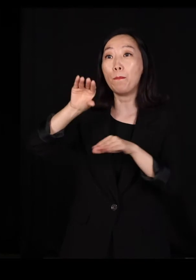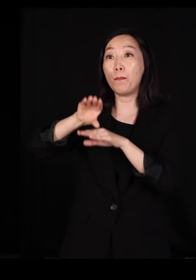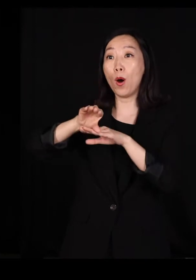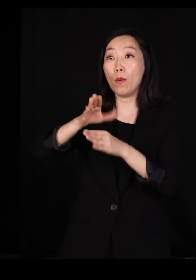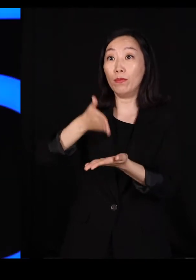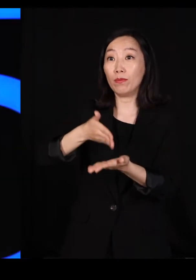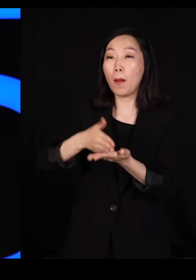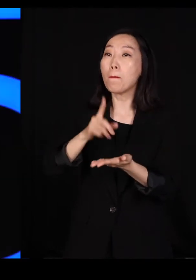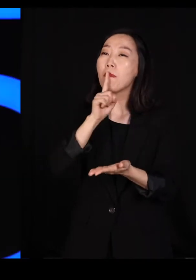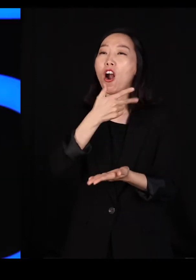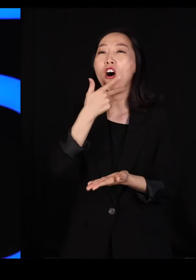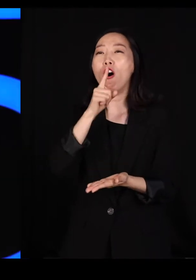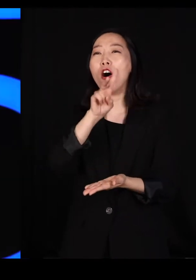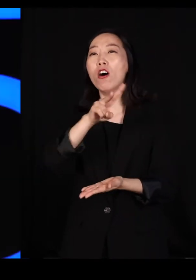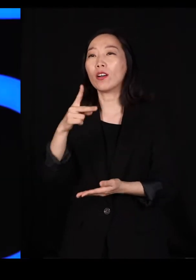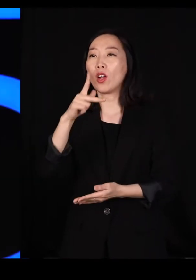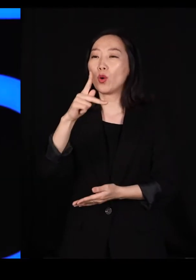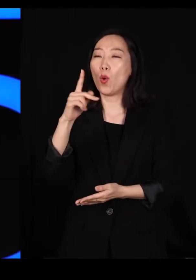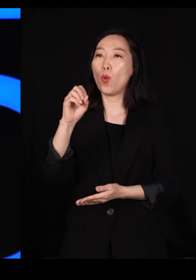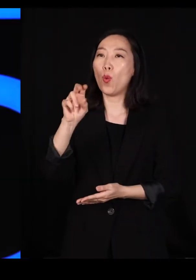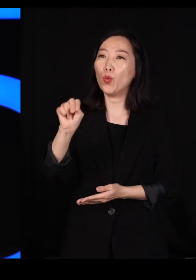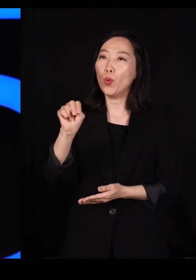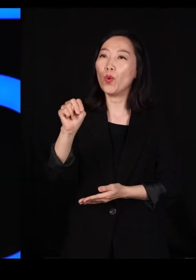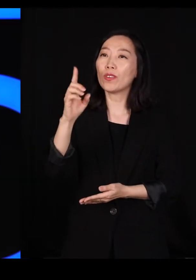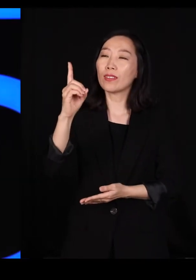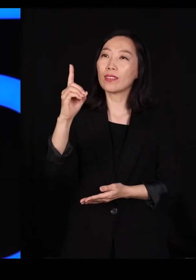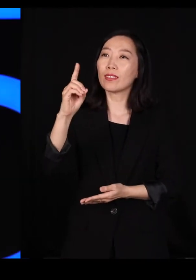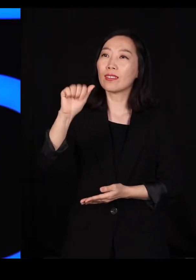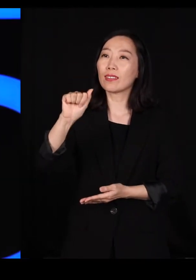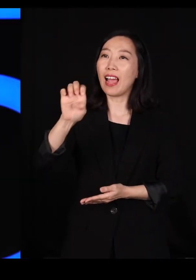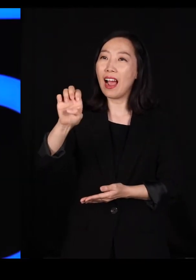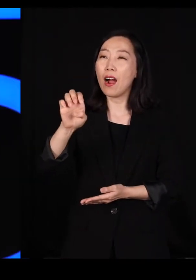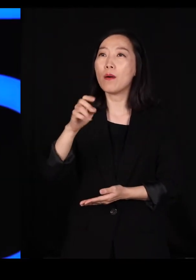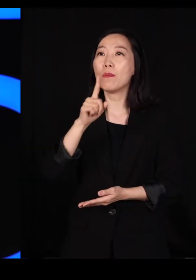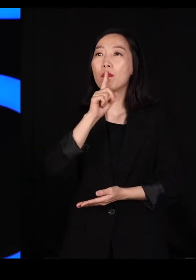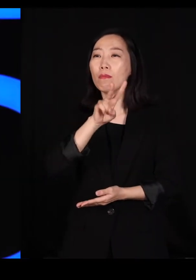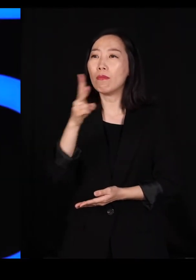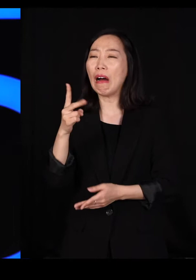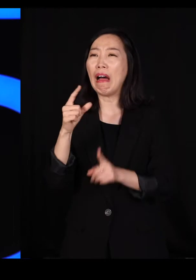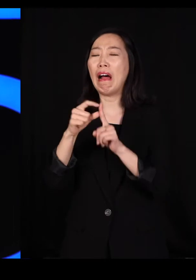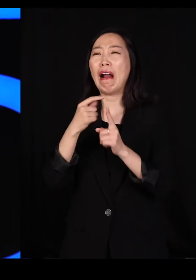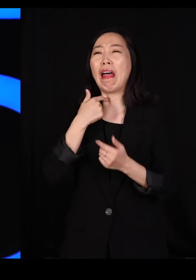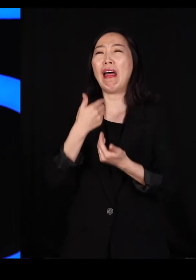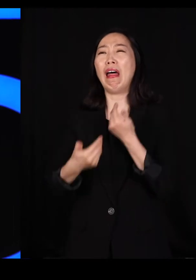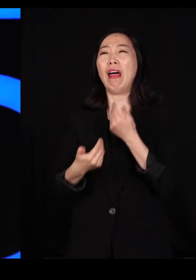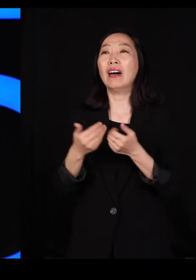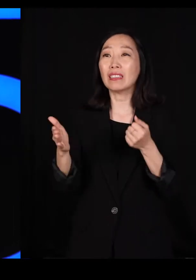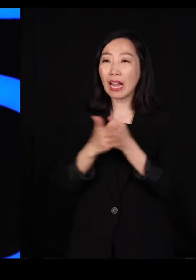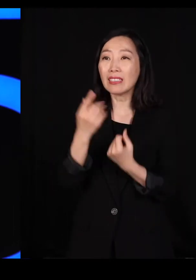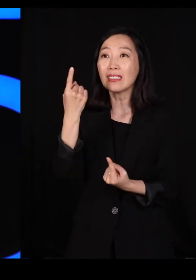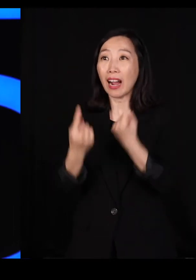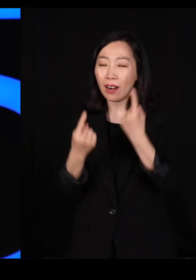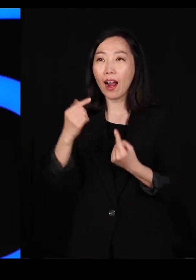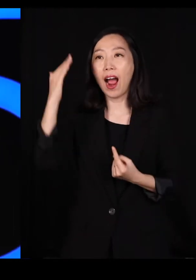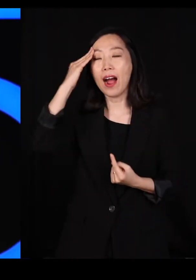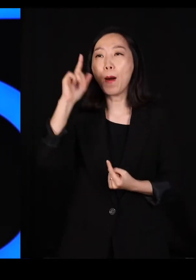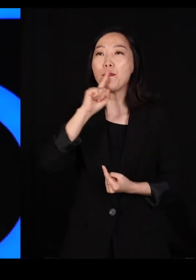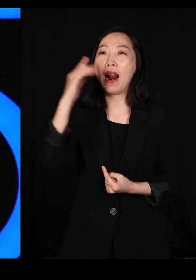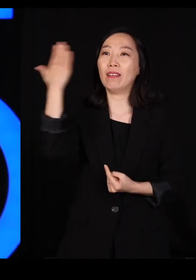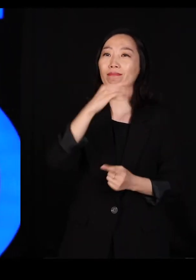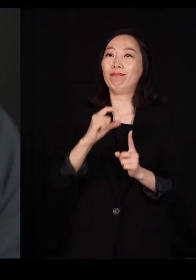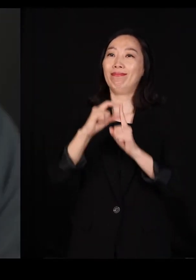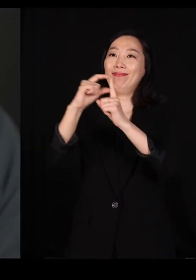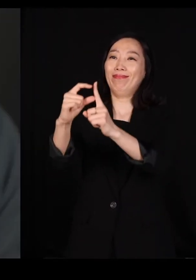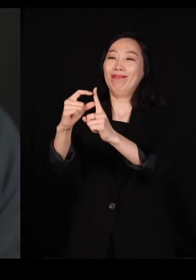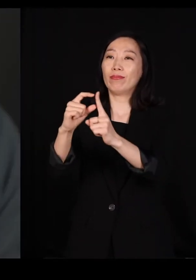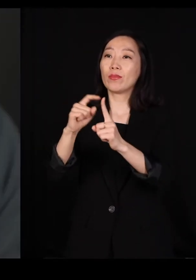대해서 정의했습니다. K-O-N-D-A. 번역이 안 돼요. 그냥 진짜 순우리말로 그대로 들어가 있습니다. 정의는